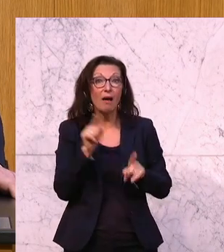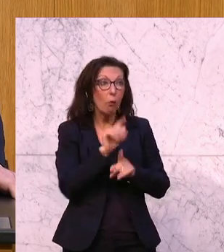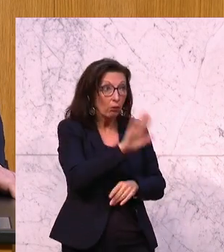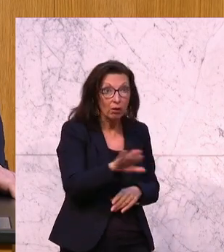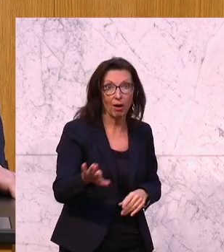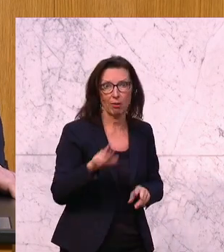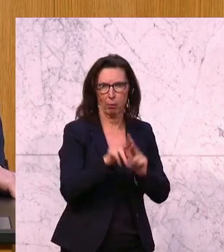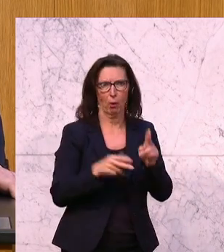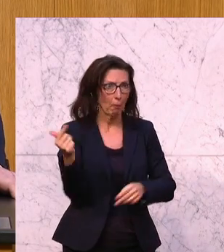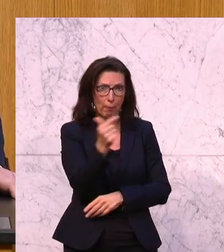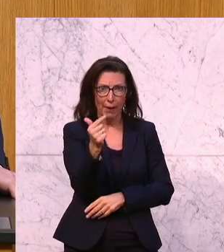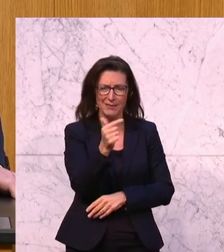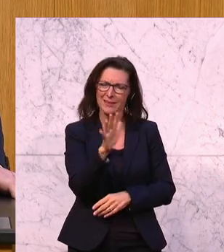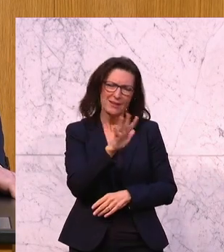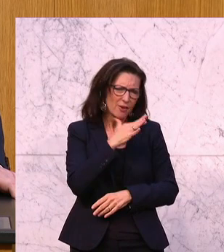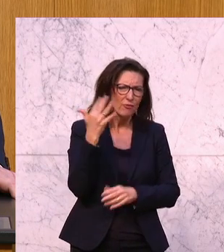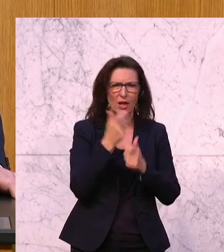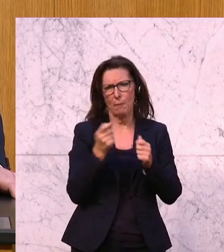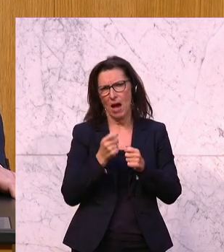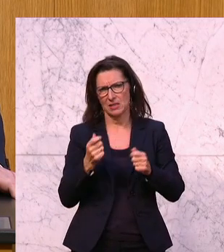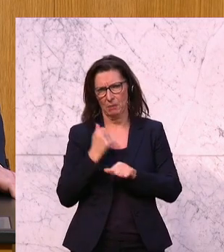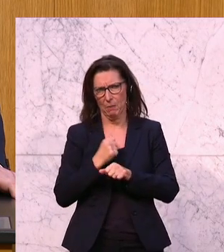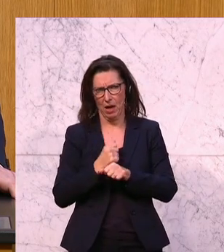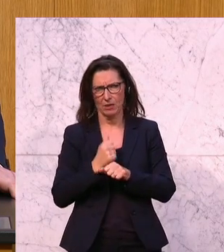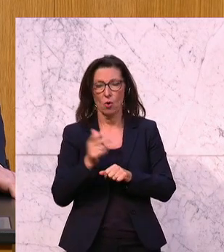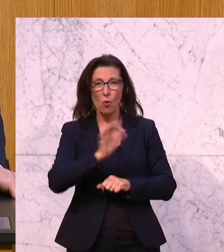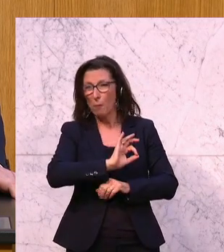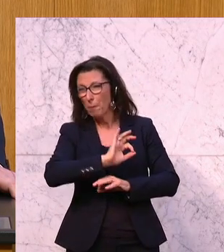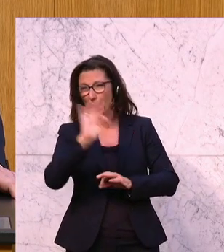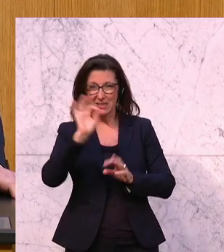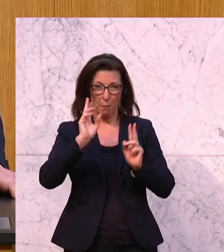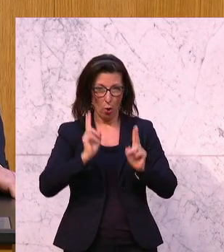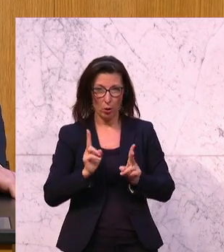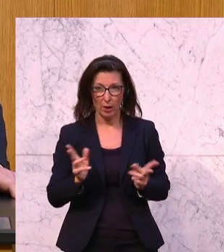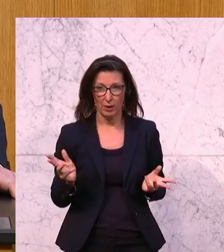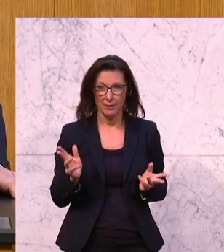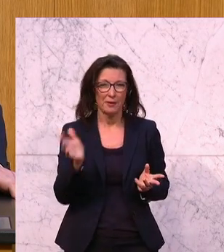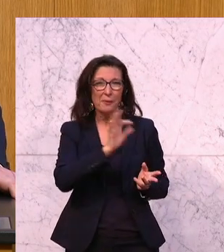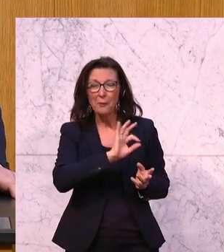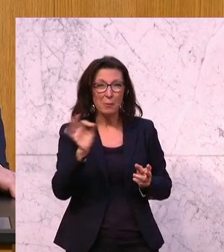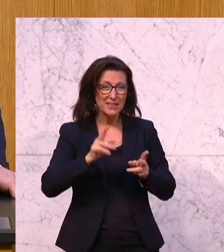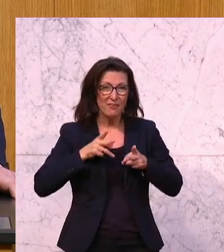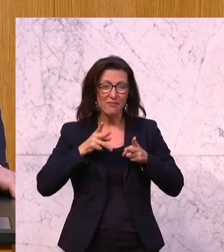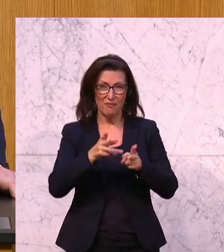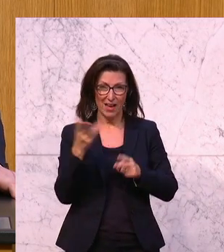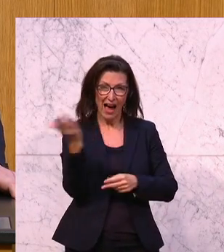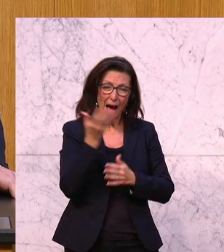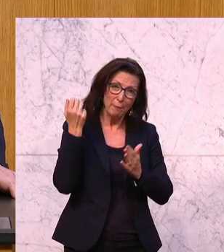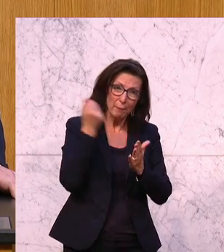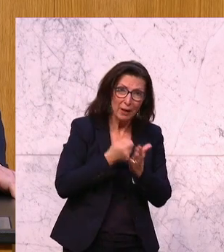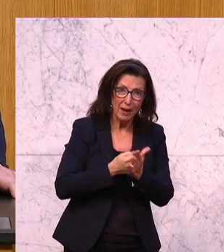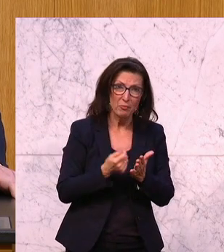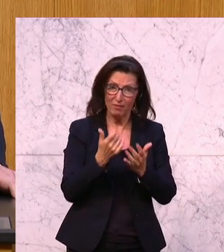Kinderbetreuung. Wir haben sehr, sehr viele Maßnahmen gesetzt und die beste Möglichkeit und der beste Weg, Armut zu bekämpfen,